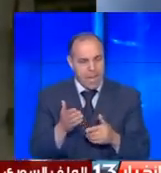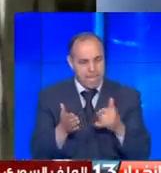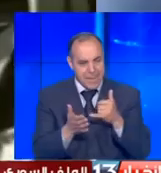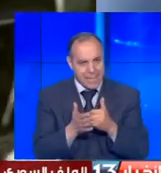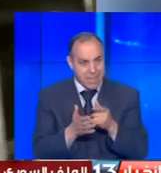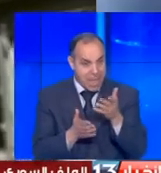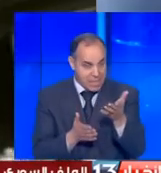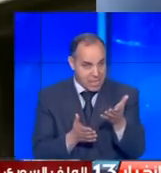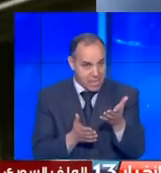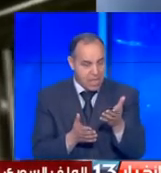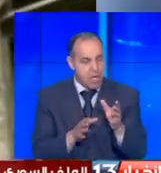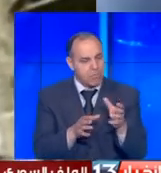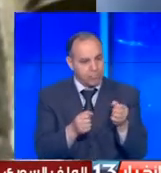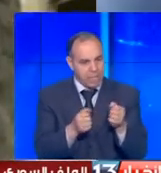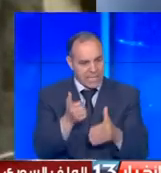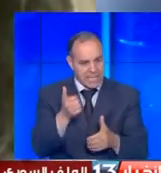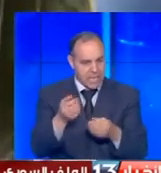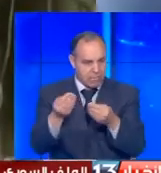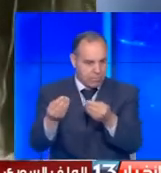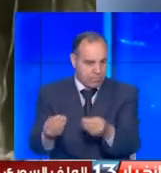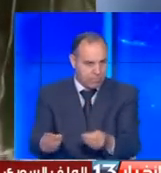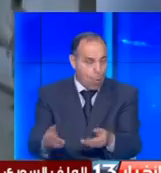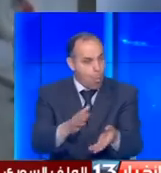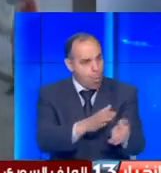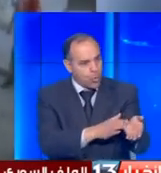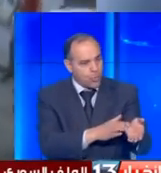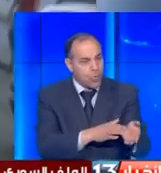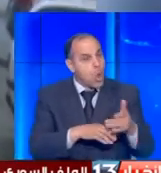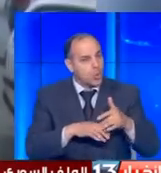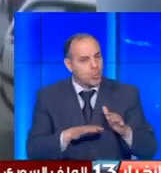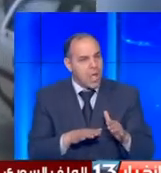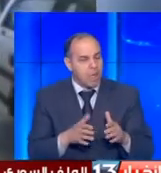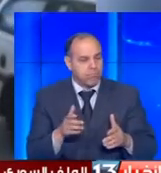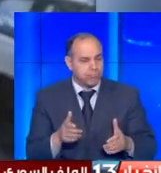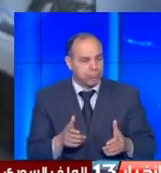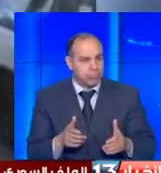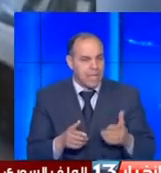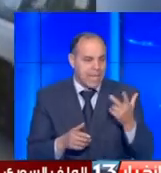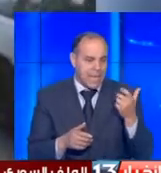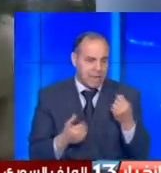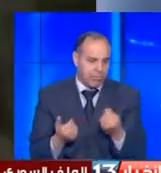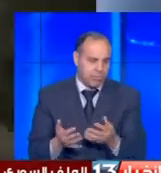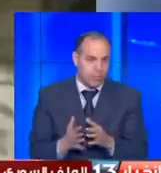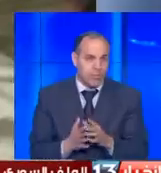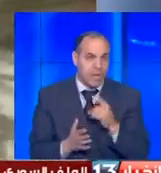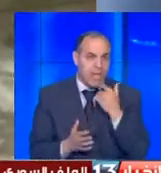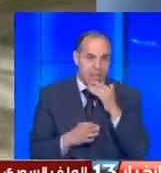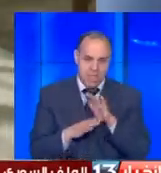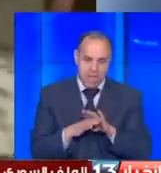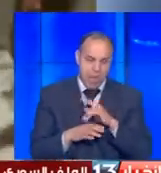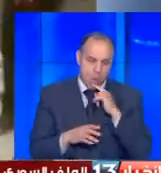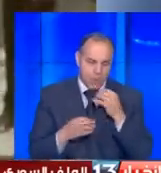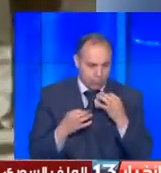مدينة دوما تمسك بتسليم هذا الفصيل المسلح أسلحته الثقيلة خلال 3 أيام، مع ضمانة